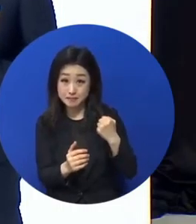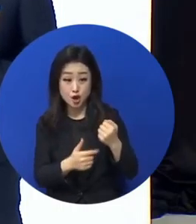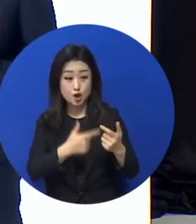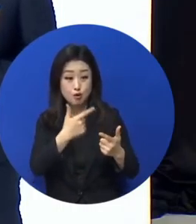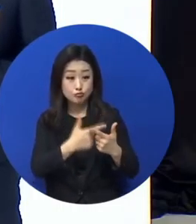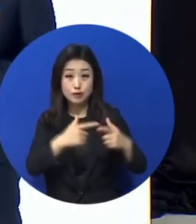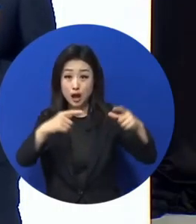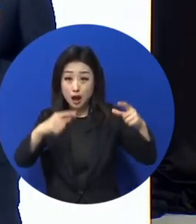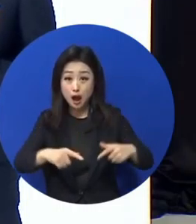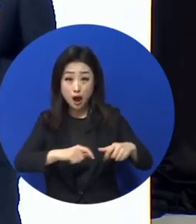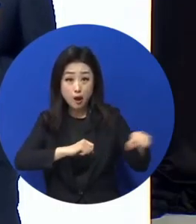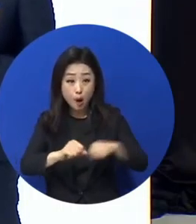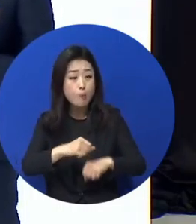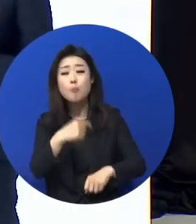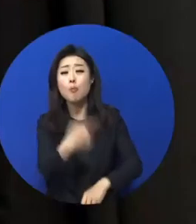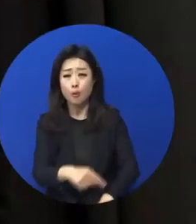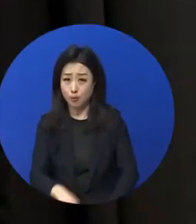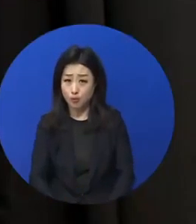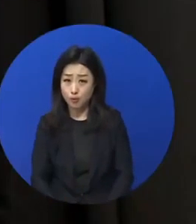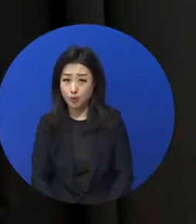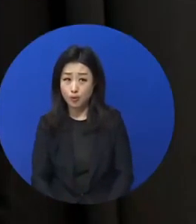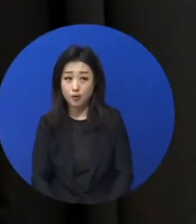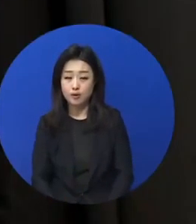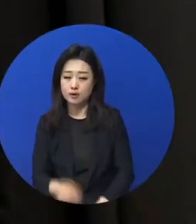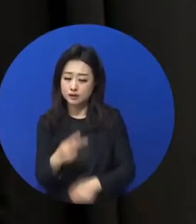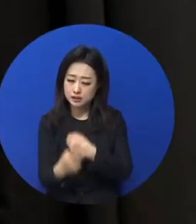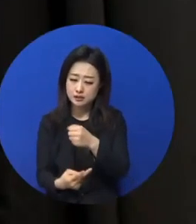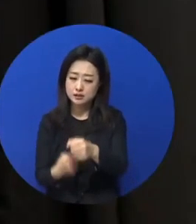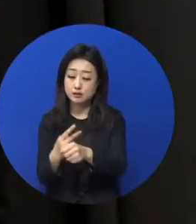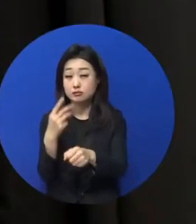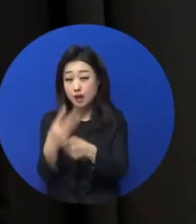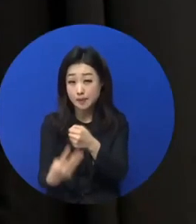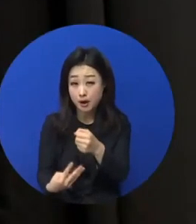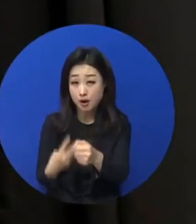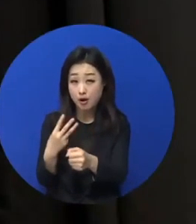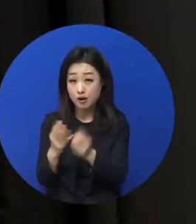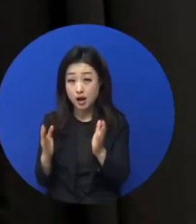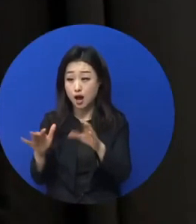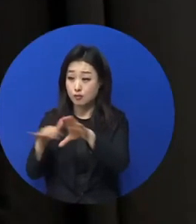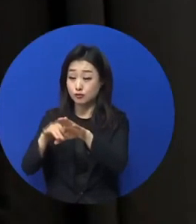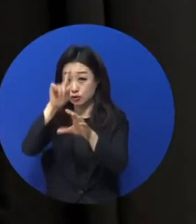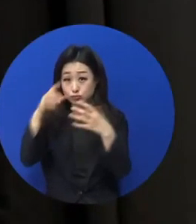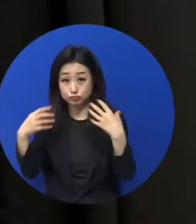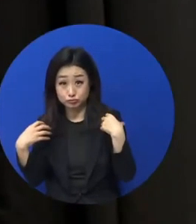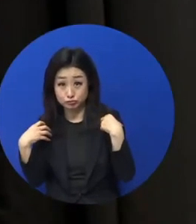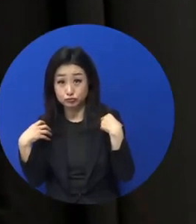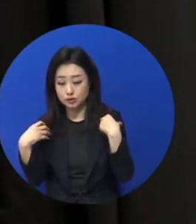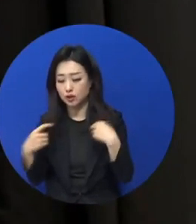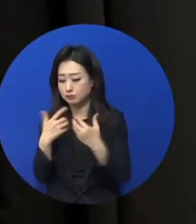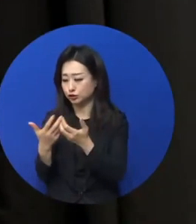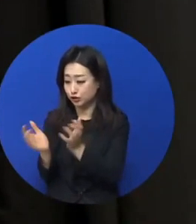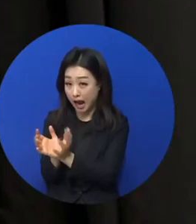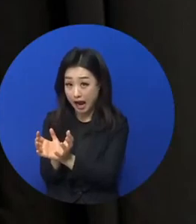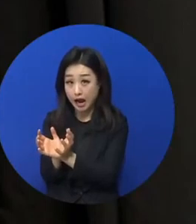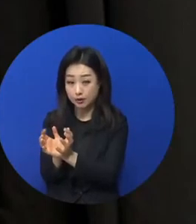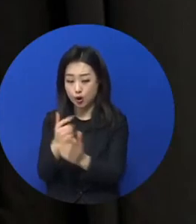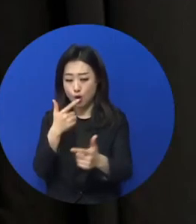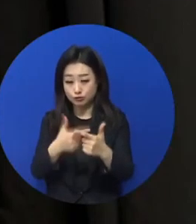무슨 일을 했습니까? 최근 2~3년의 짧은 기간 문재인 대통령과 민주당 부산